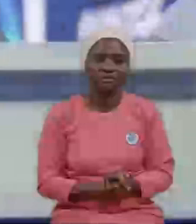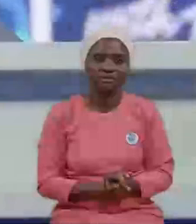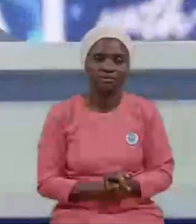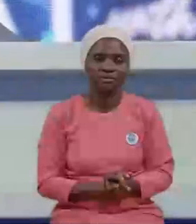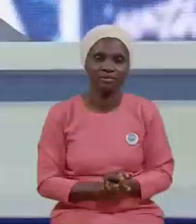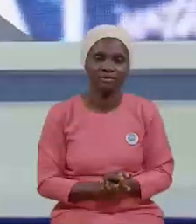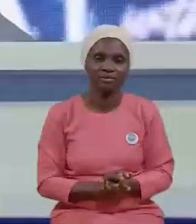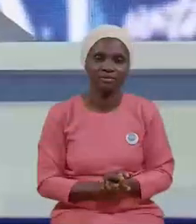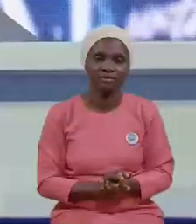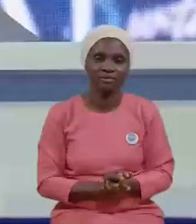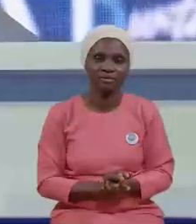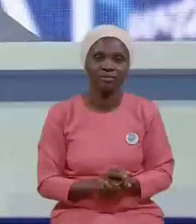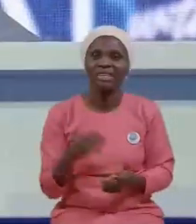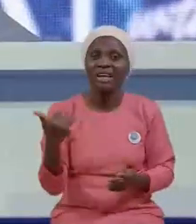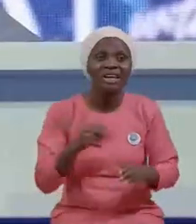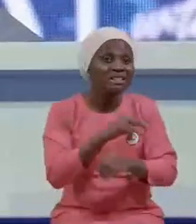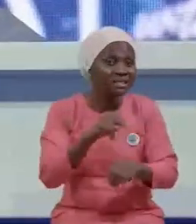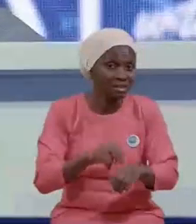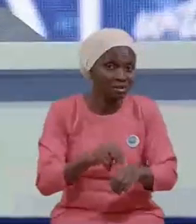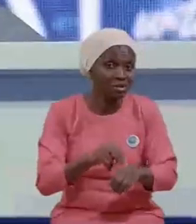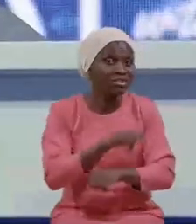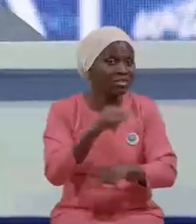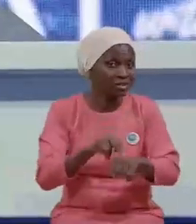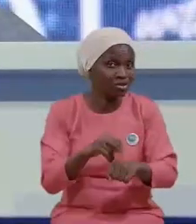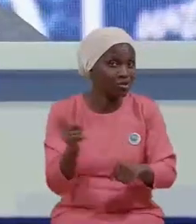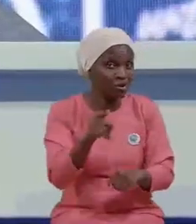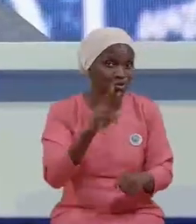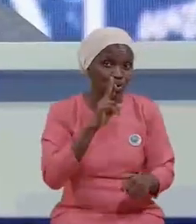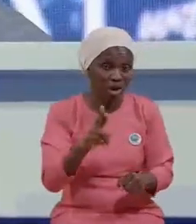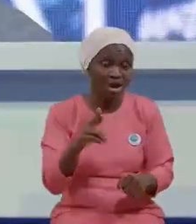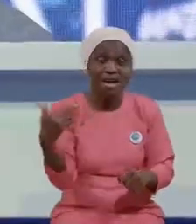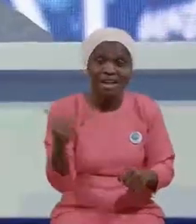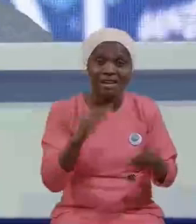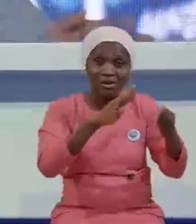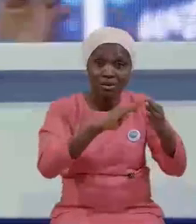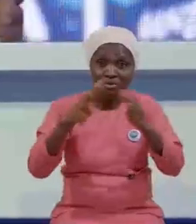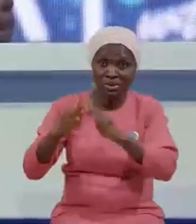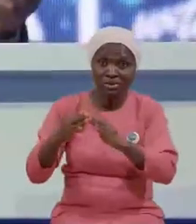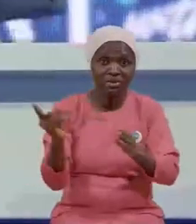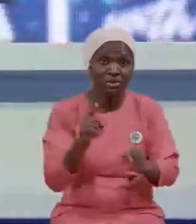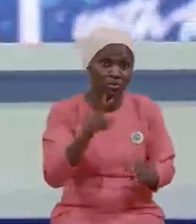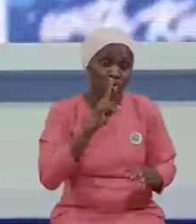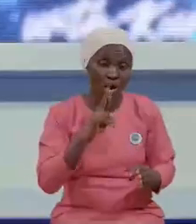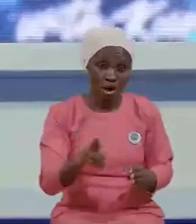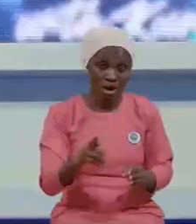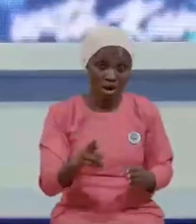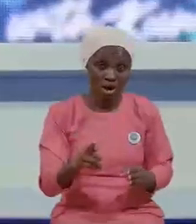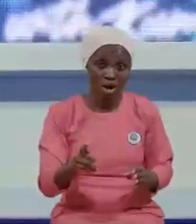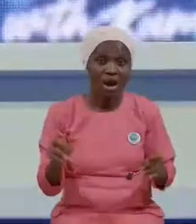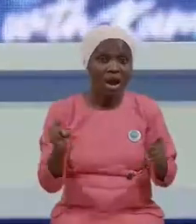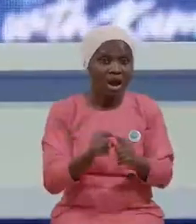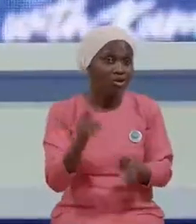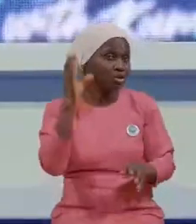Dans n'importe quelle nation vous êtes, n'importe quelle communauté où vous êtes, comme vous entendez ce que Dieu